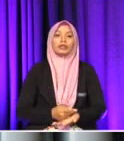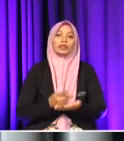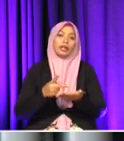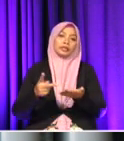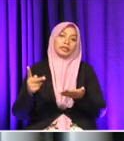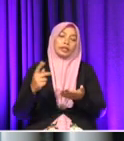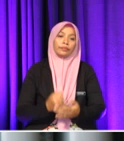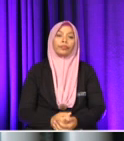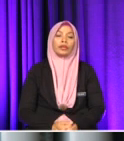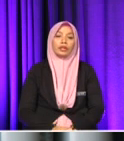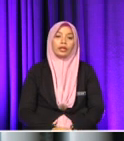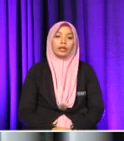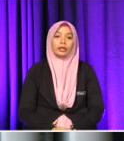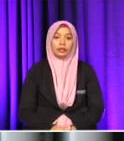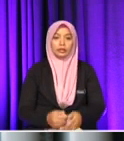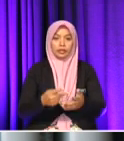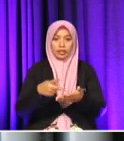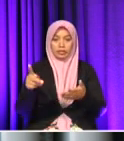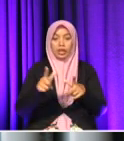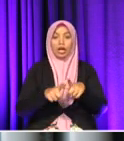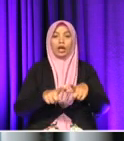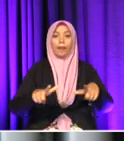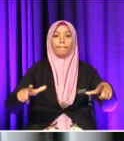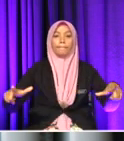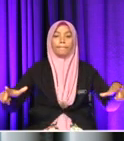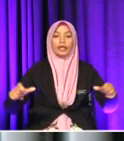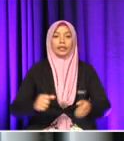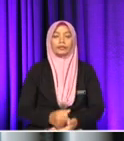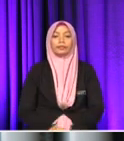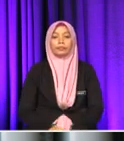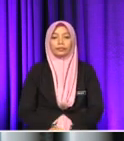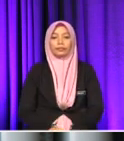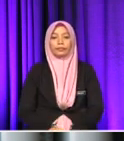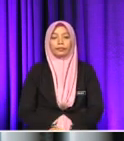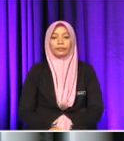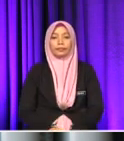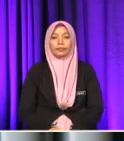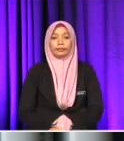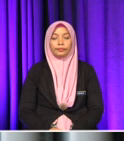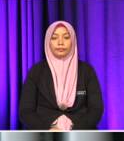kajian lapangan ya dalam proses pengolahan ide dikenal sebagai kajian